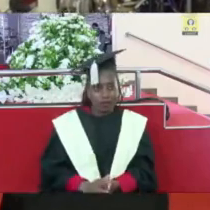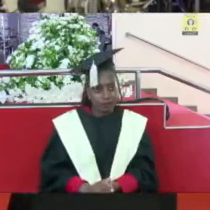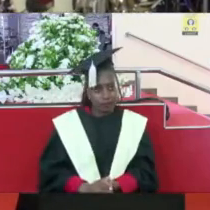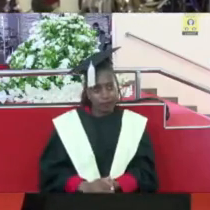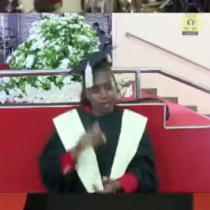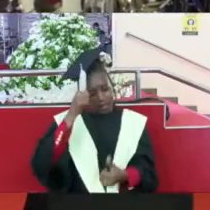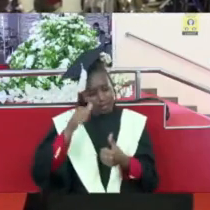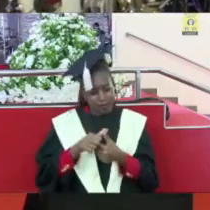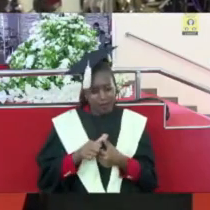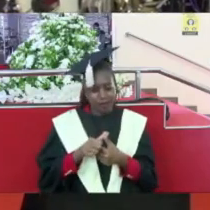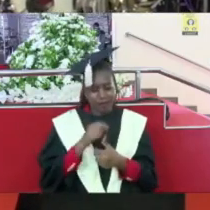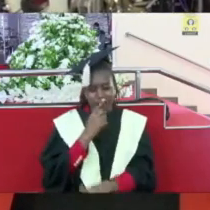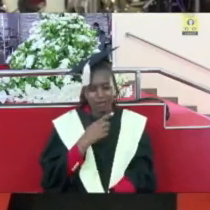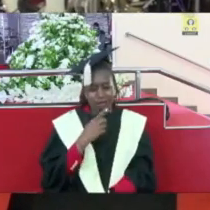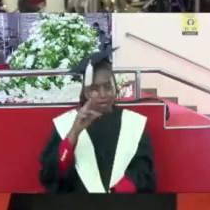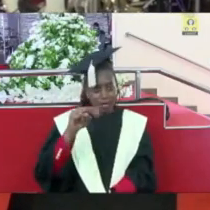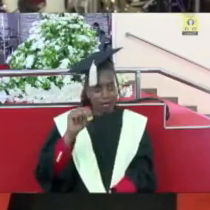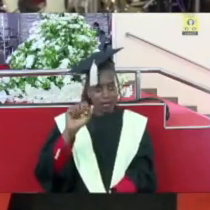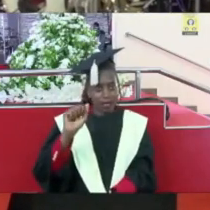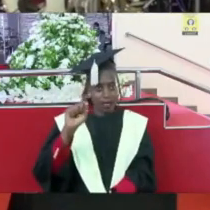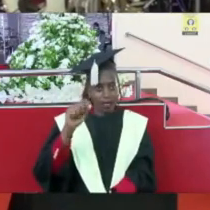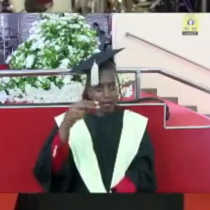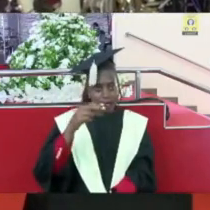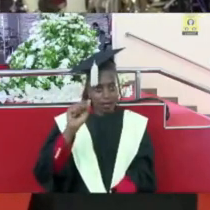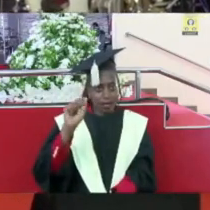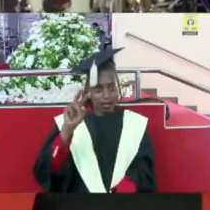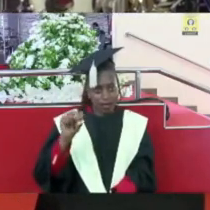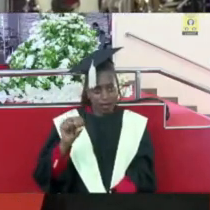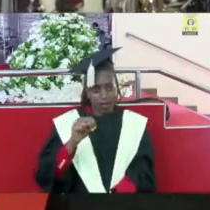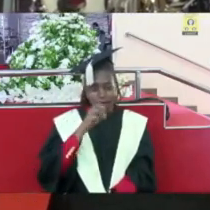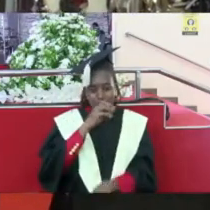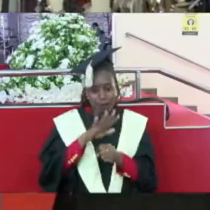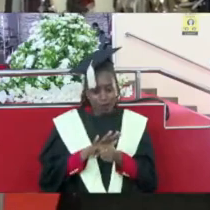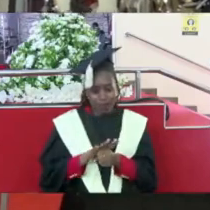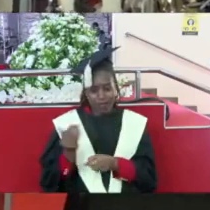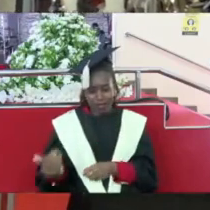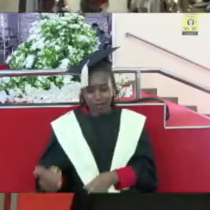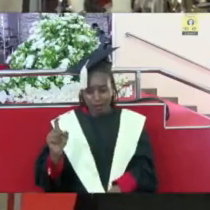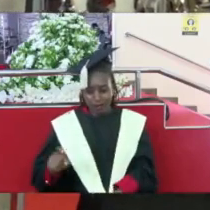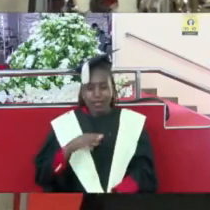mtoto lazima atakufa. Wewe utaishi. Naye Daudi anaenda kuomba mtoto asikufe.